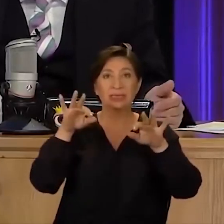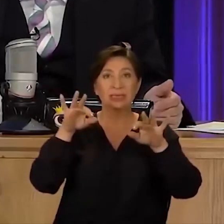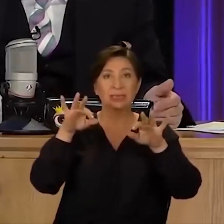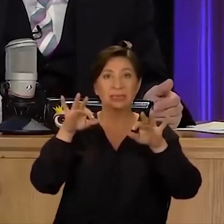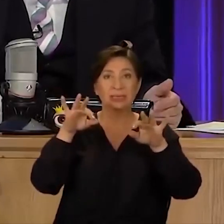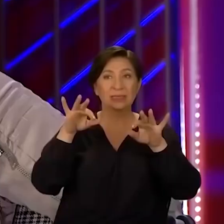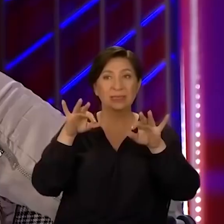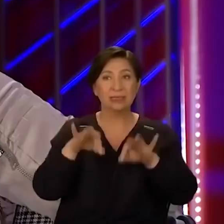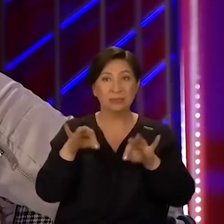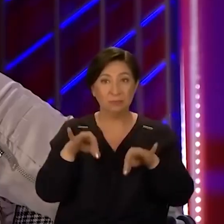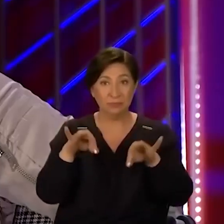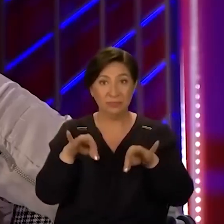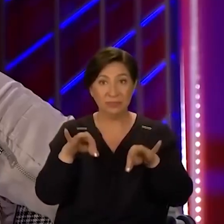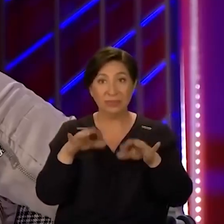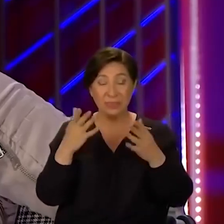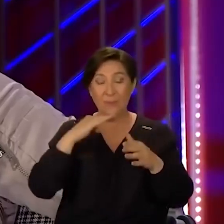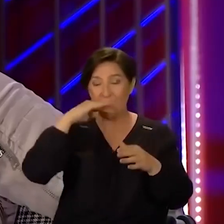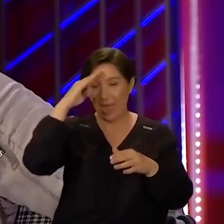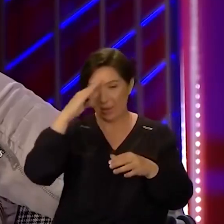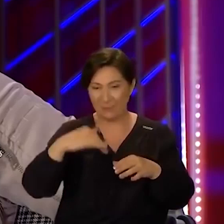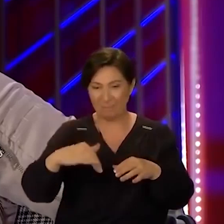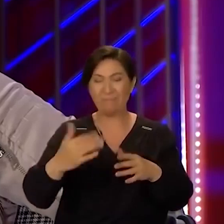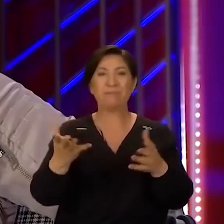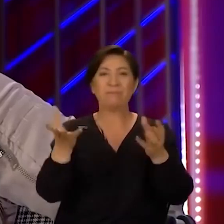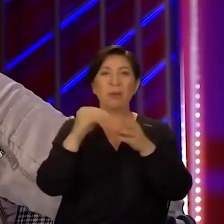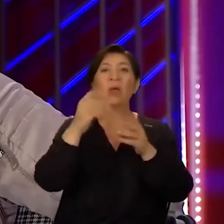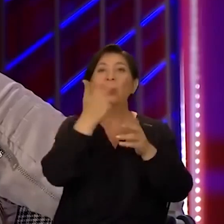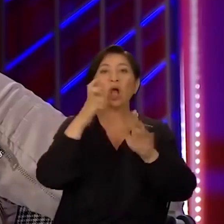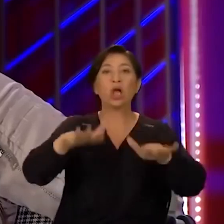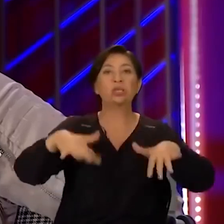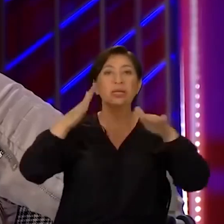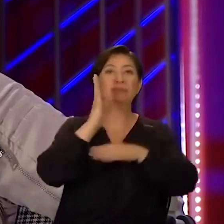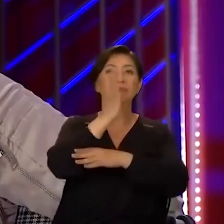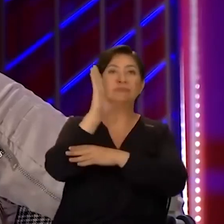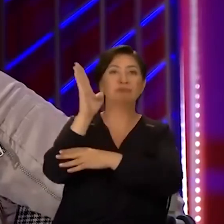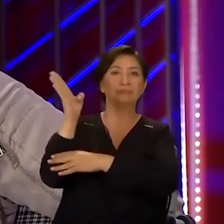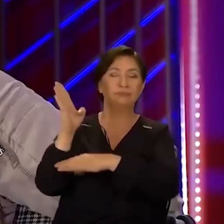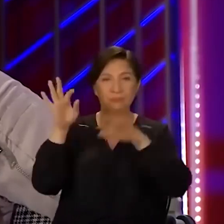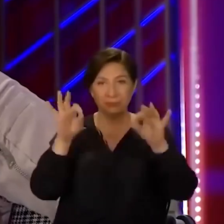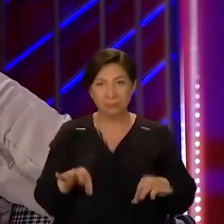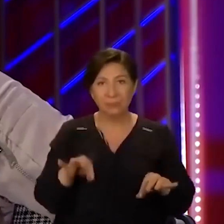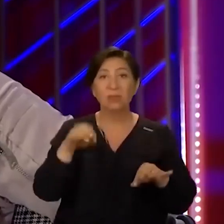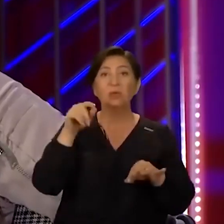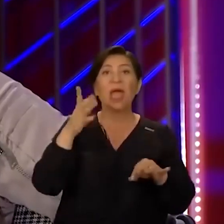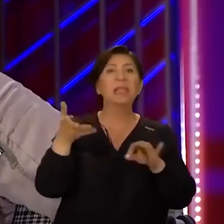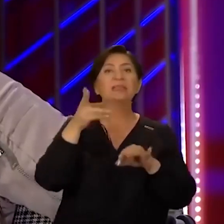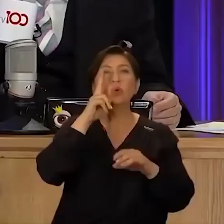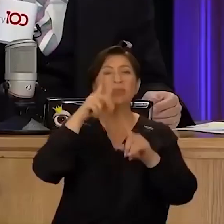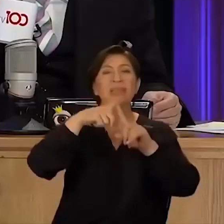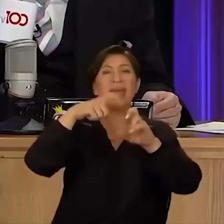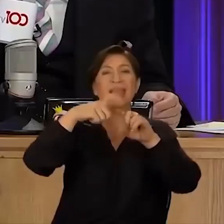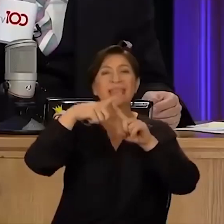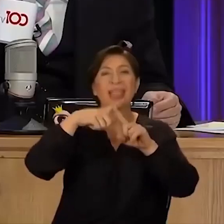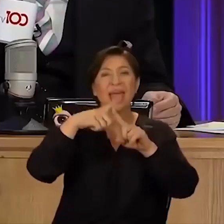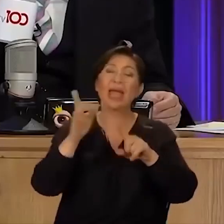zaten Bayramda beraber conserver turnesine başlıyor güzel herhalde ya en son